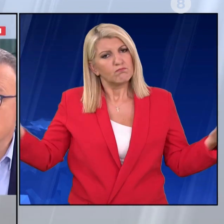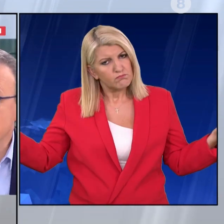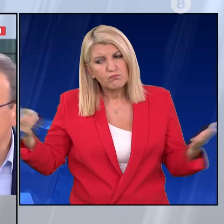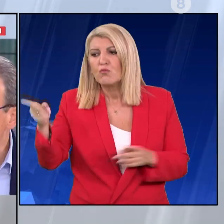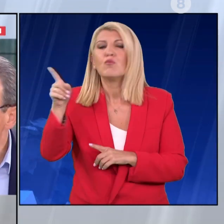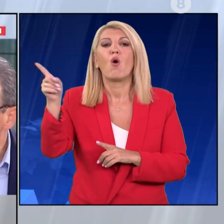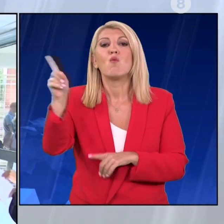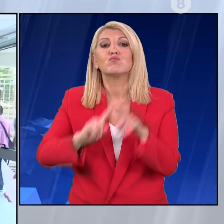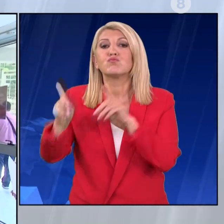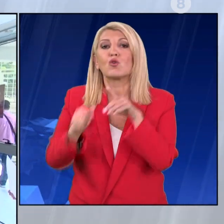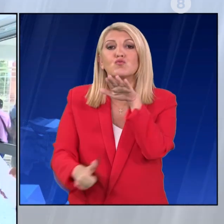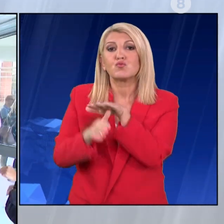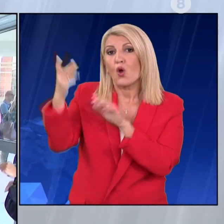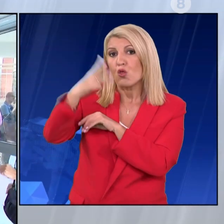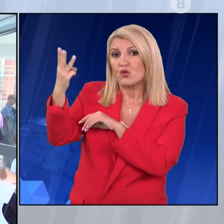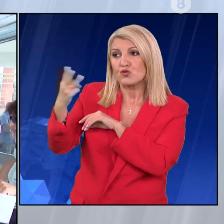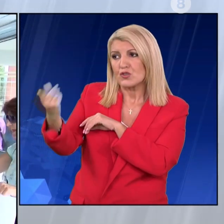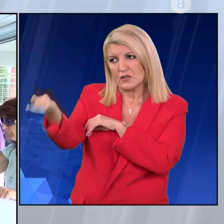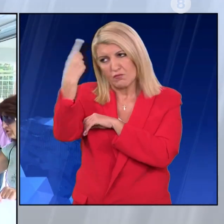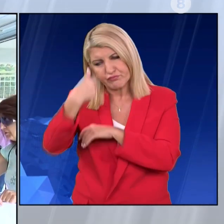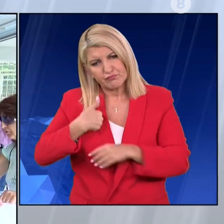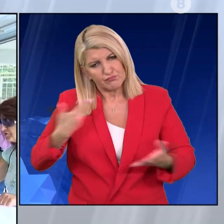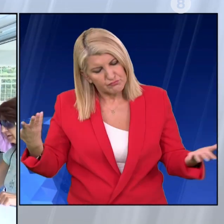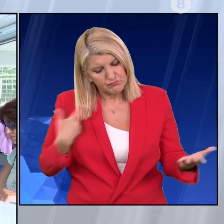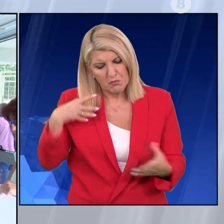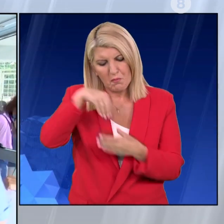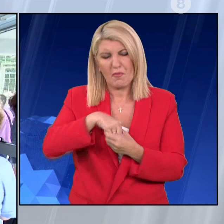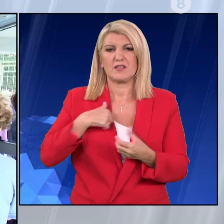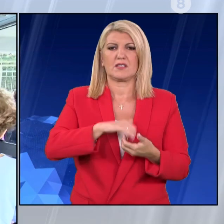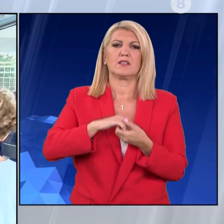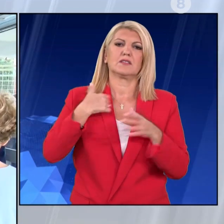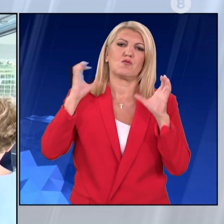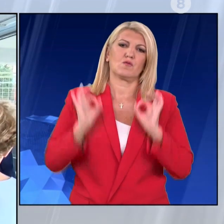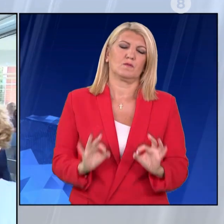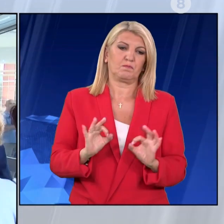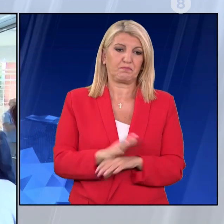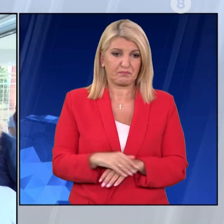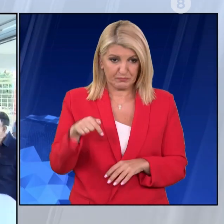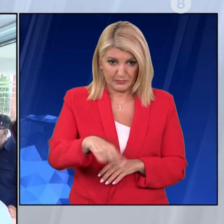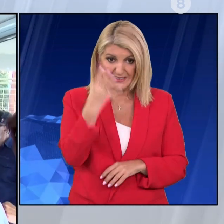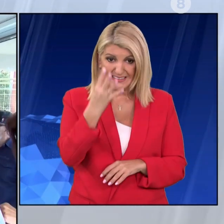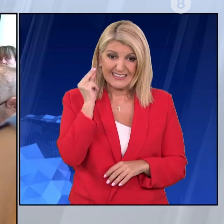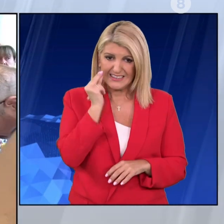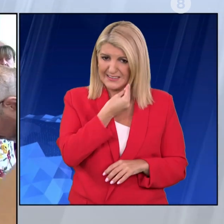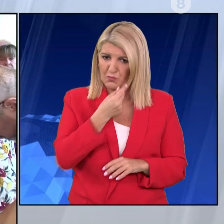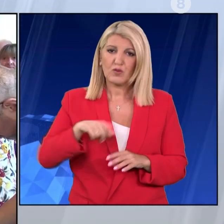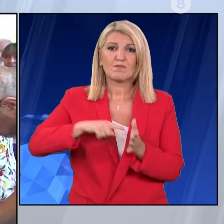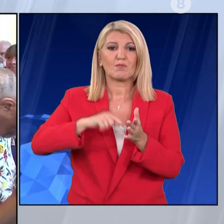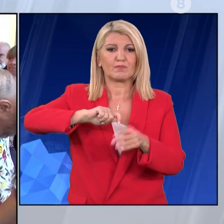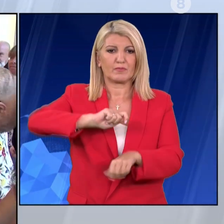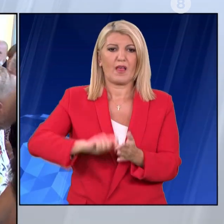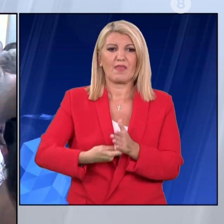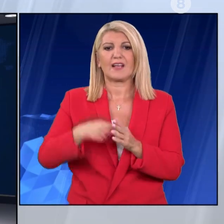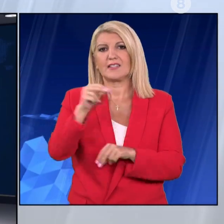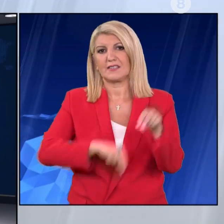μιας συλλογικότητας στις 4 το απόγευμα κλείνει και το μητρώο του συριζα για την επικαιροποίηση των παλιών μελών που δεν πήγαν στον πρώτο γύρο να